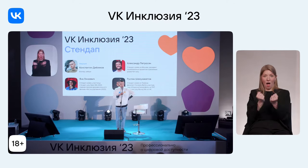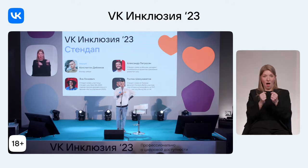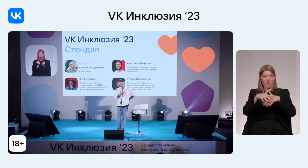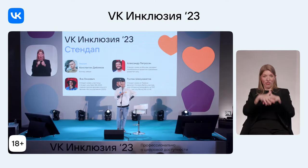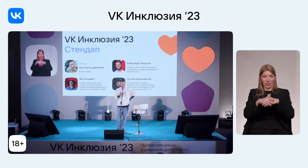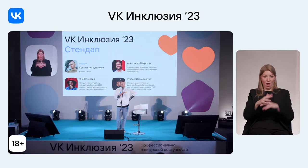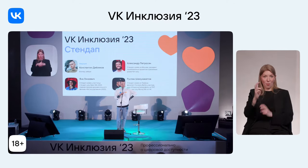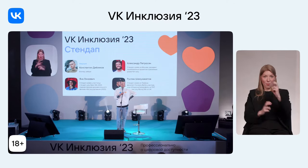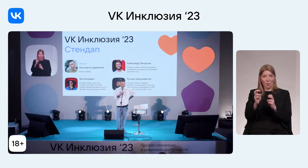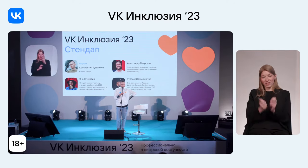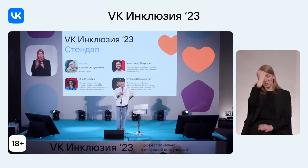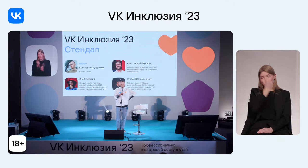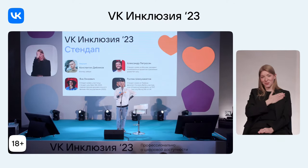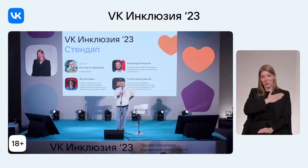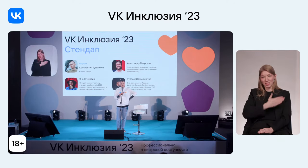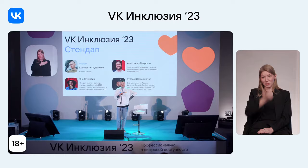Спасибо, спасибо.